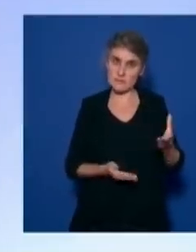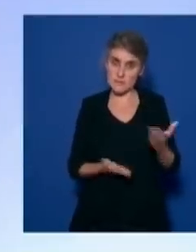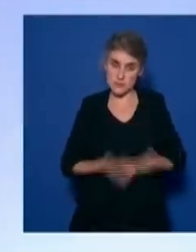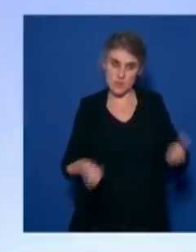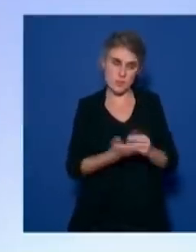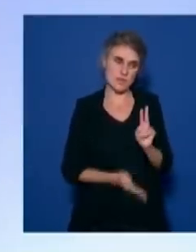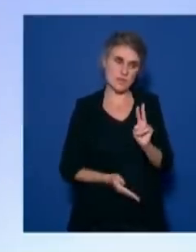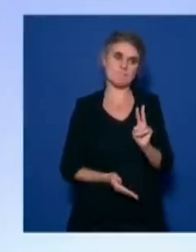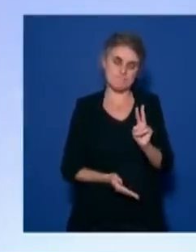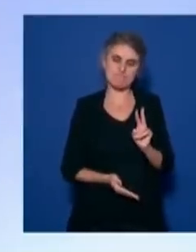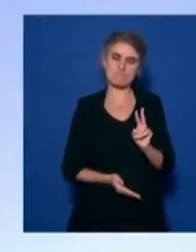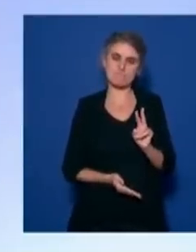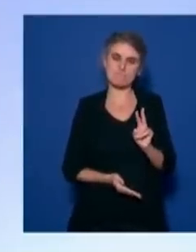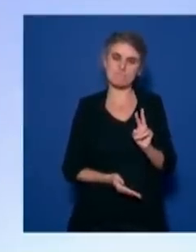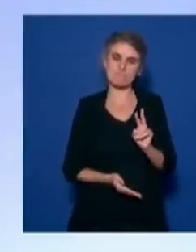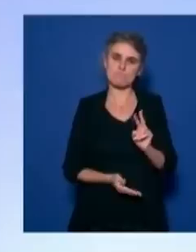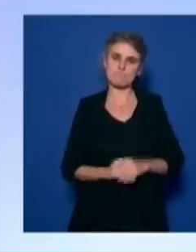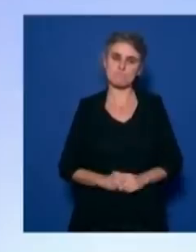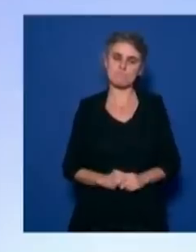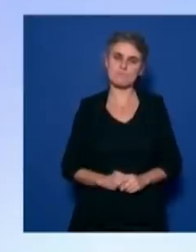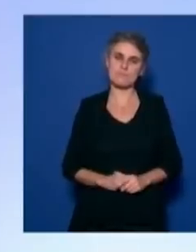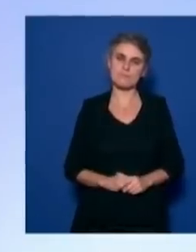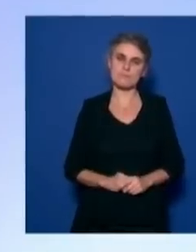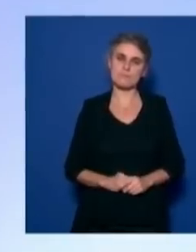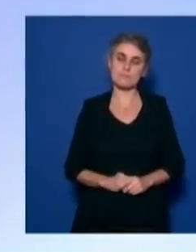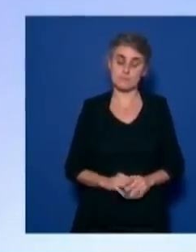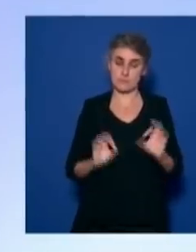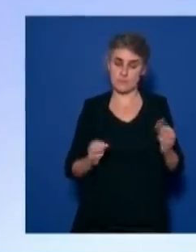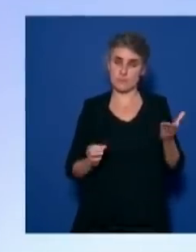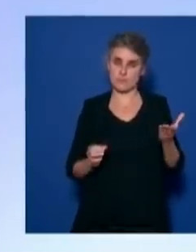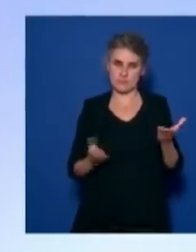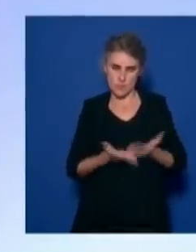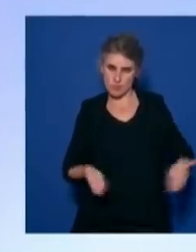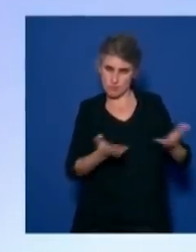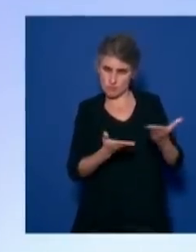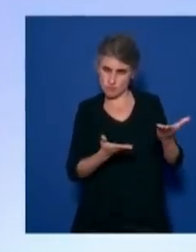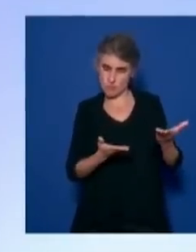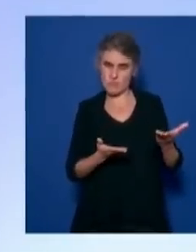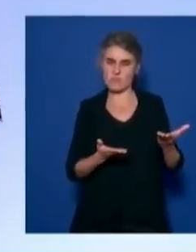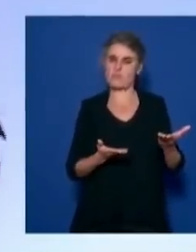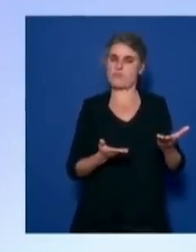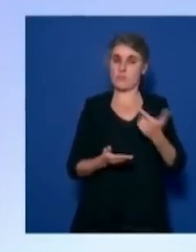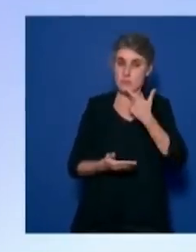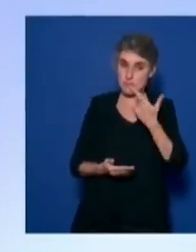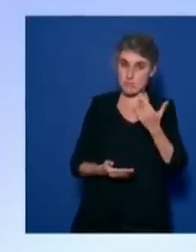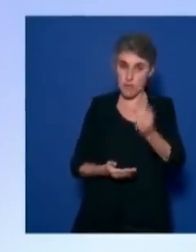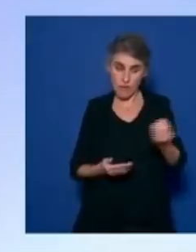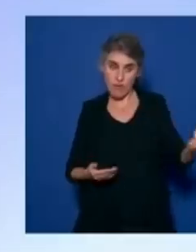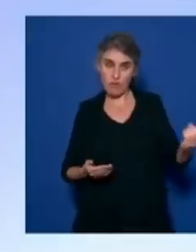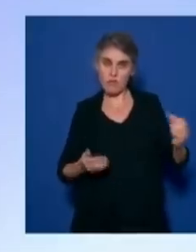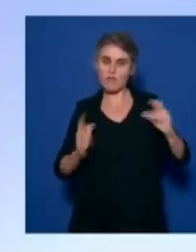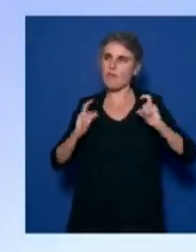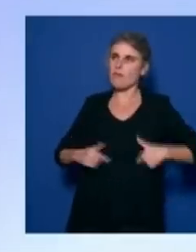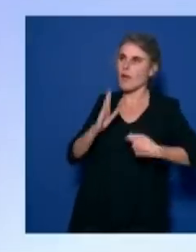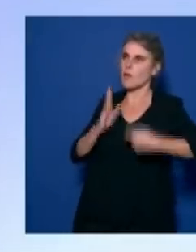regarder la nommer en face et sur ce sujet face à toutes ces dérives qui exclut des milliers d'enfants de l'éducation à la